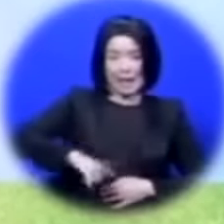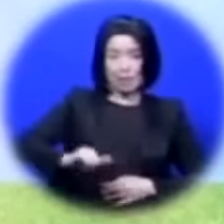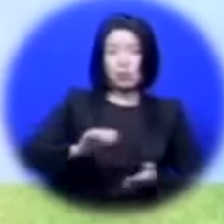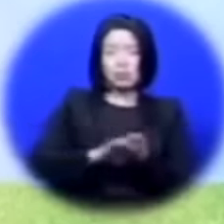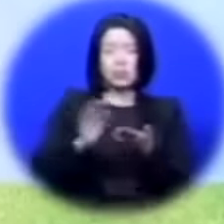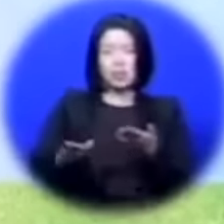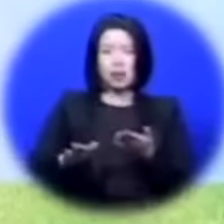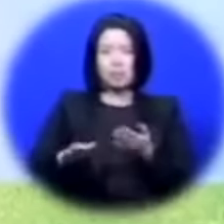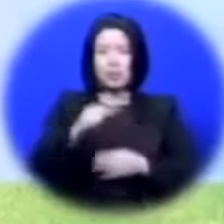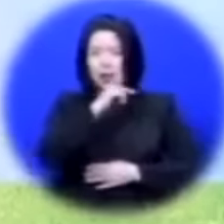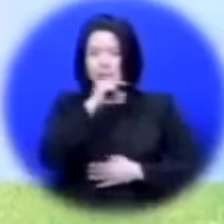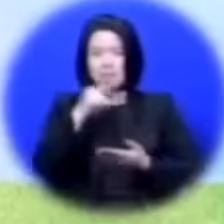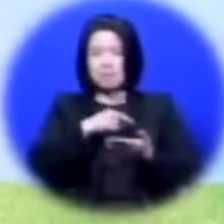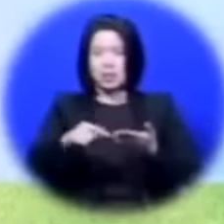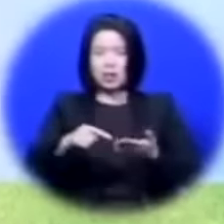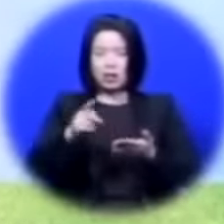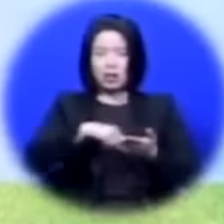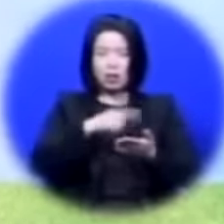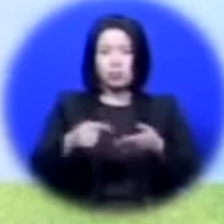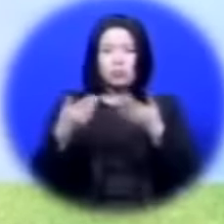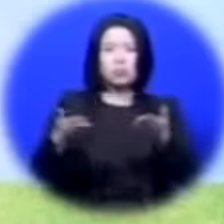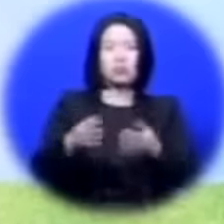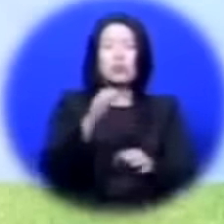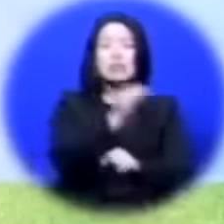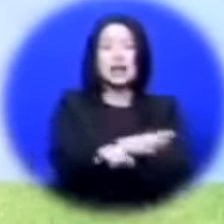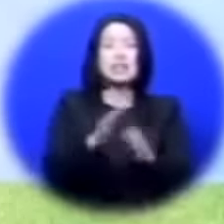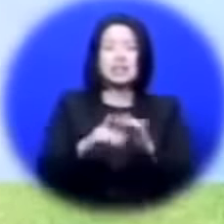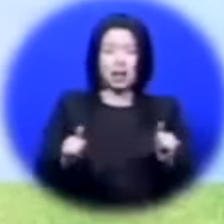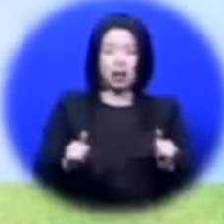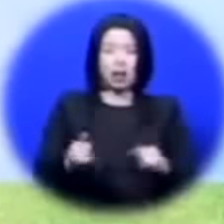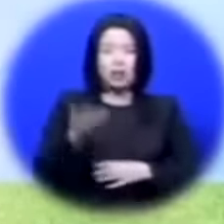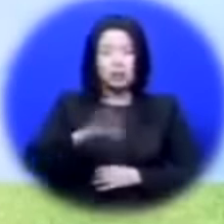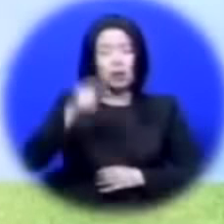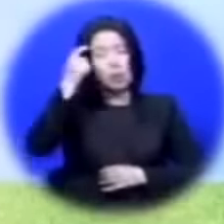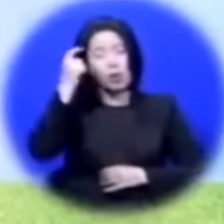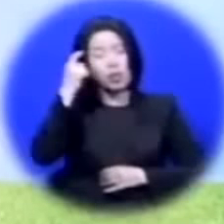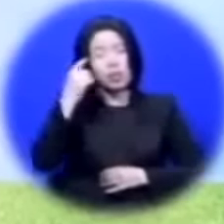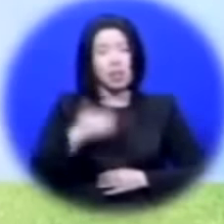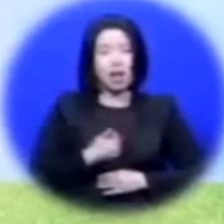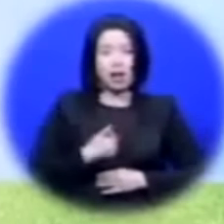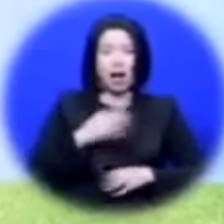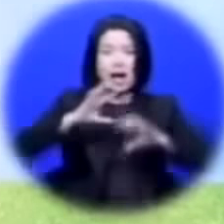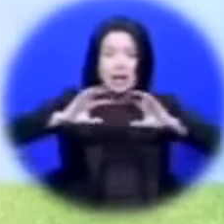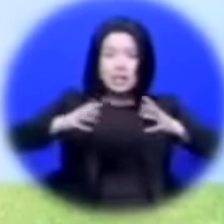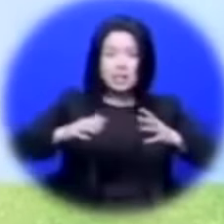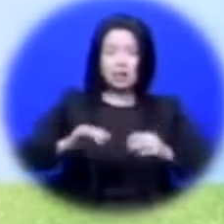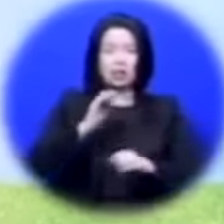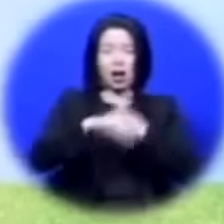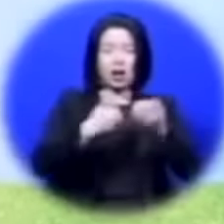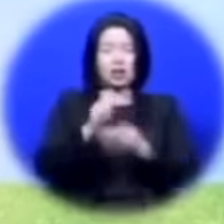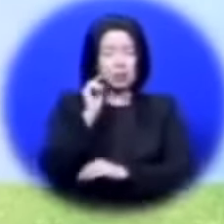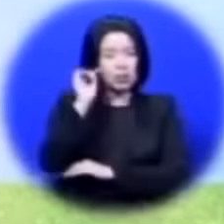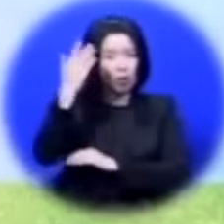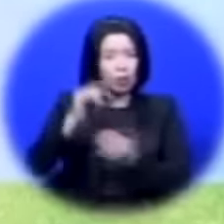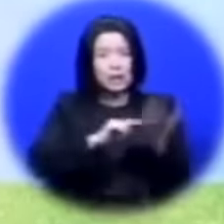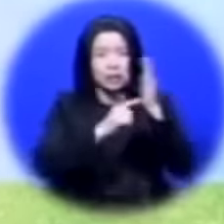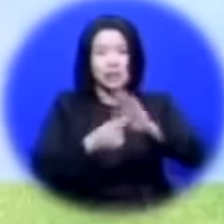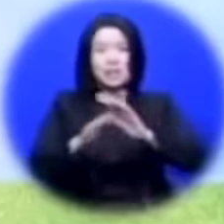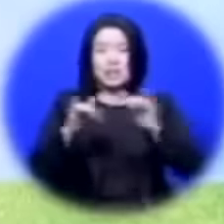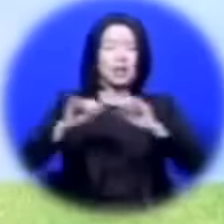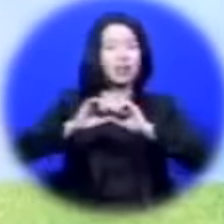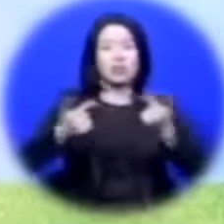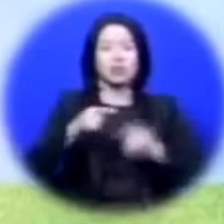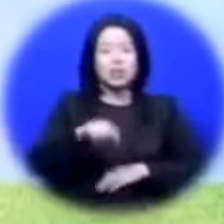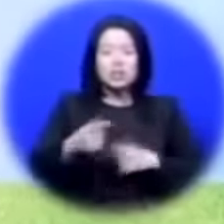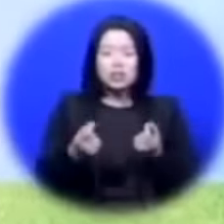피값 주고 사신 자예요 그런데 왜 내가 세상에서 하나님의 영광을 드러내는 자가 아니고 이렇게